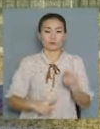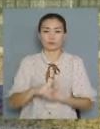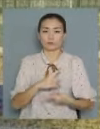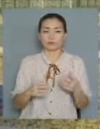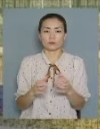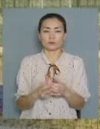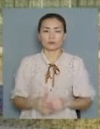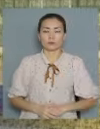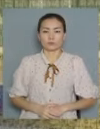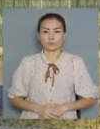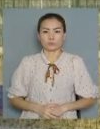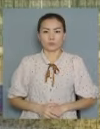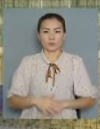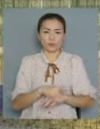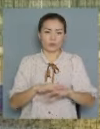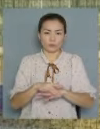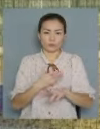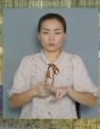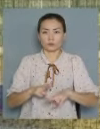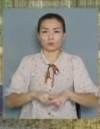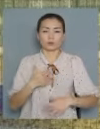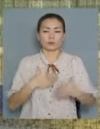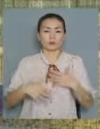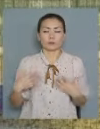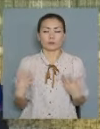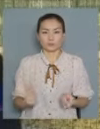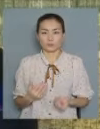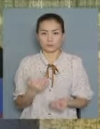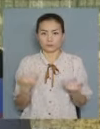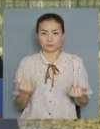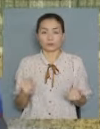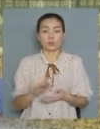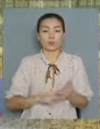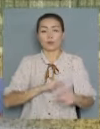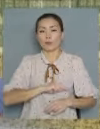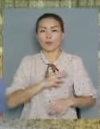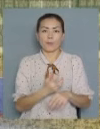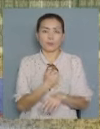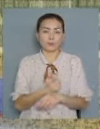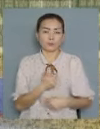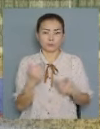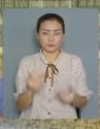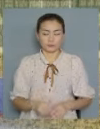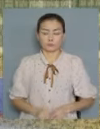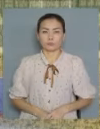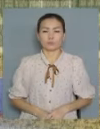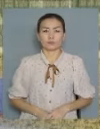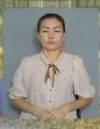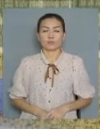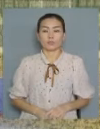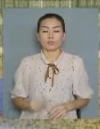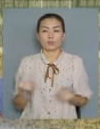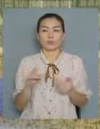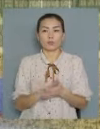жергілікті халықтарымыз осы қуаныштымыз. Енді еңбектер жемісті болсын. Енді қалған жерде